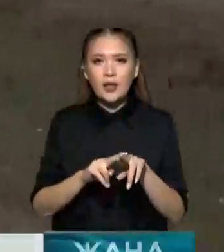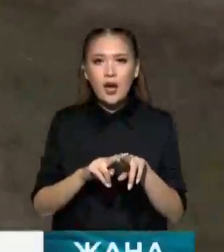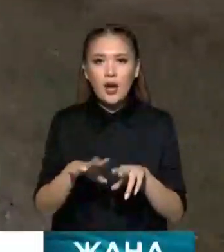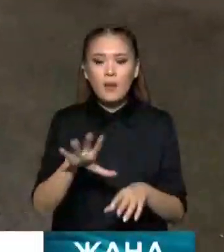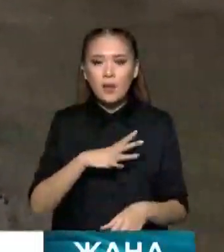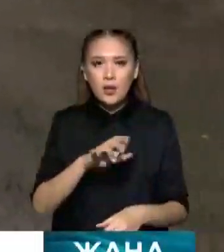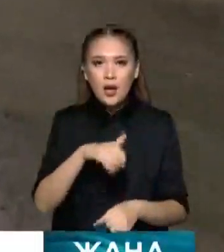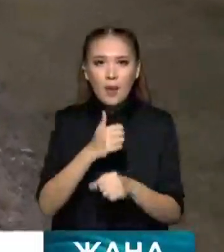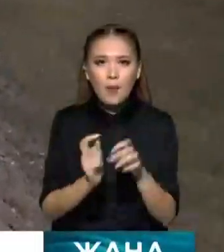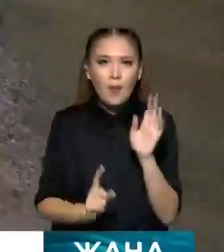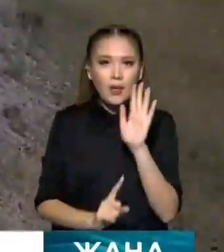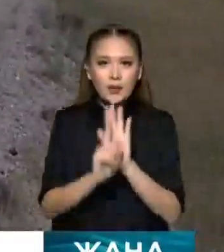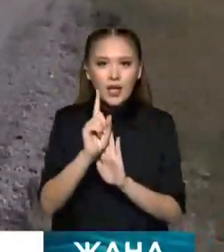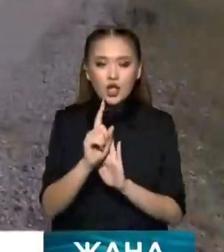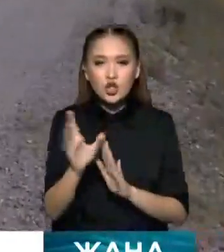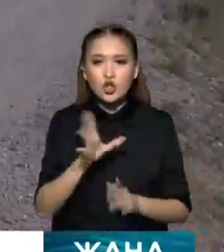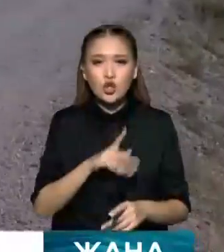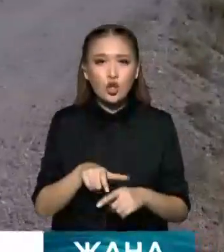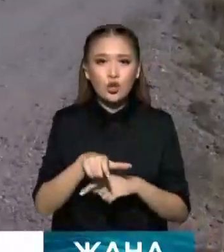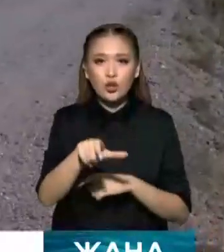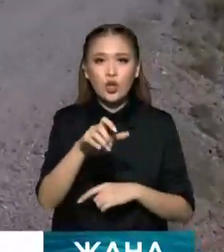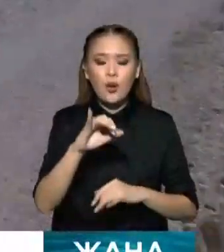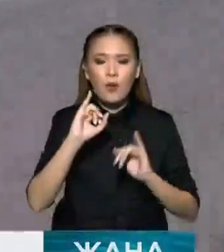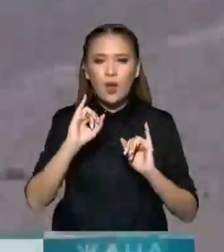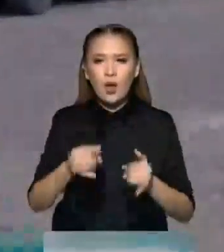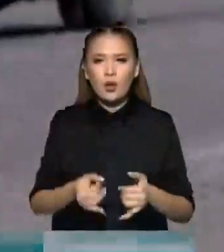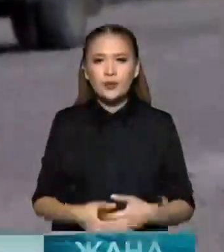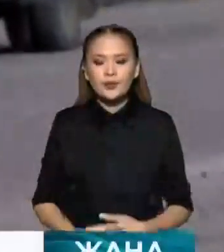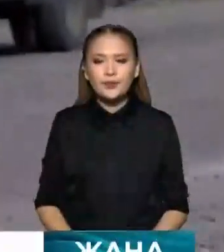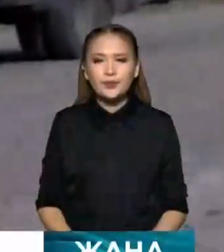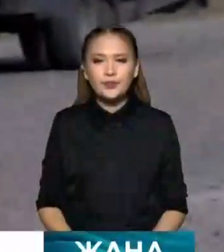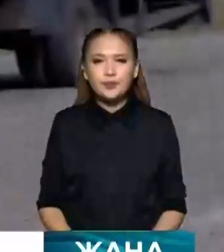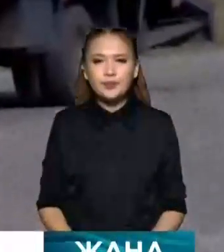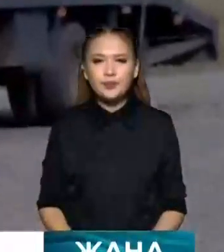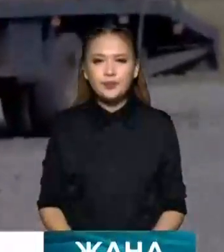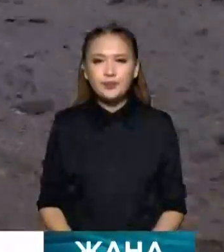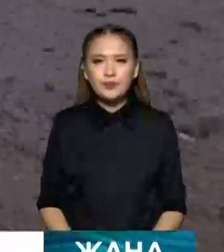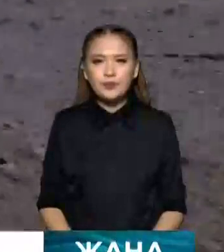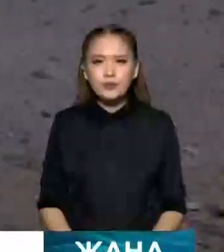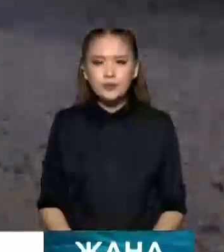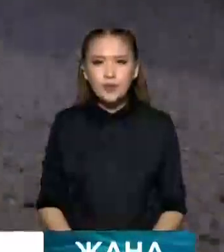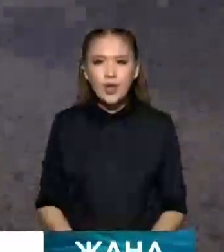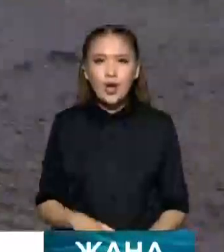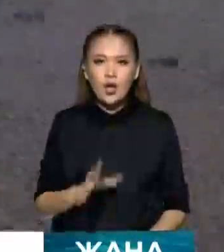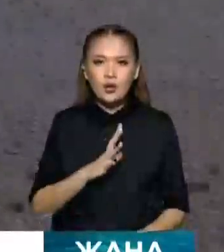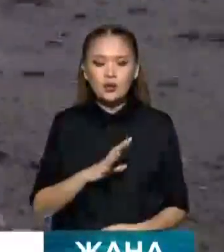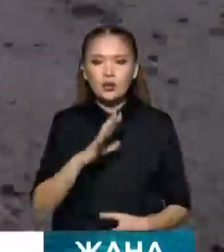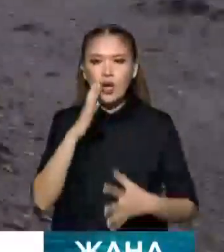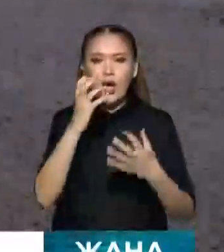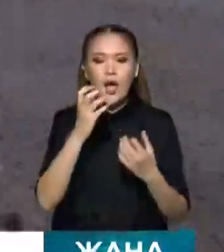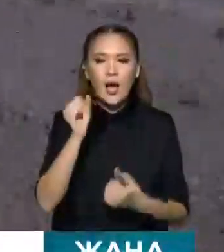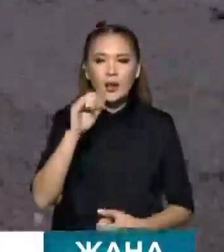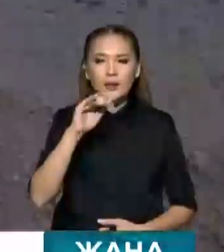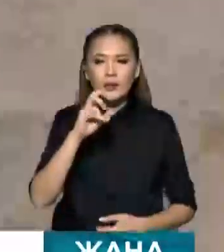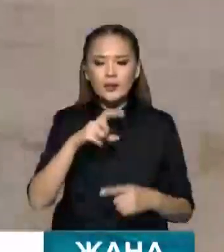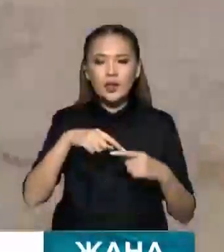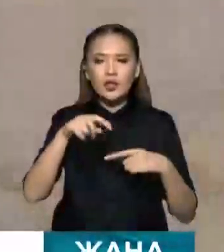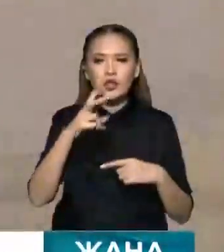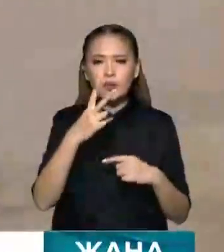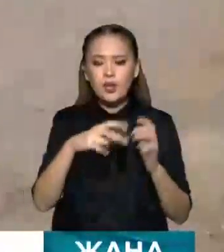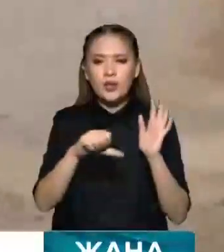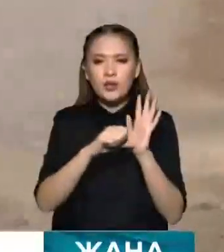бастайтын негізгі жолдың өзі жамау. Костомар Астанадан 26 шақырымдай